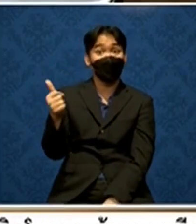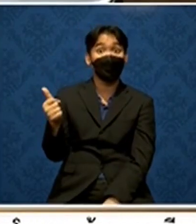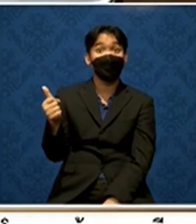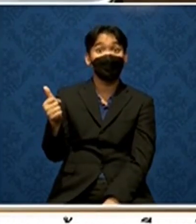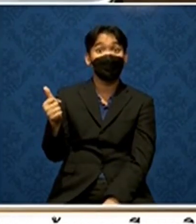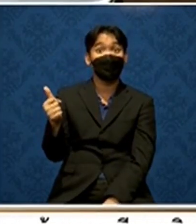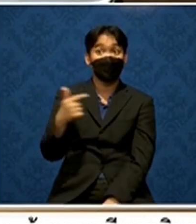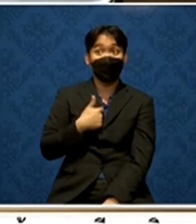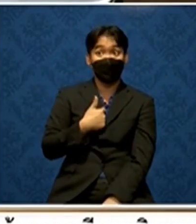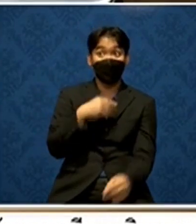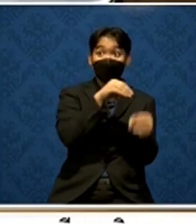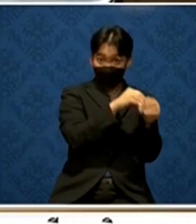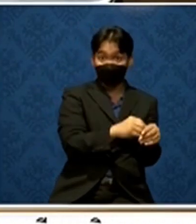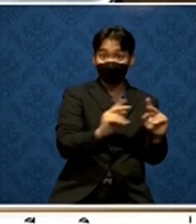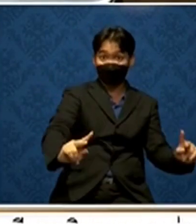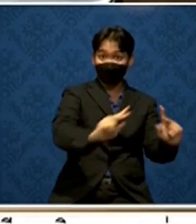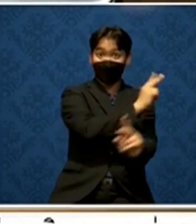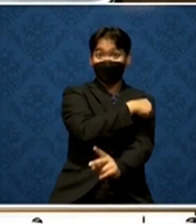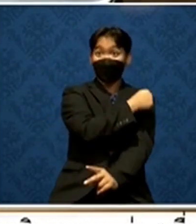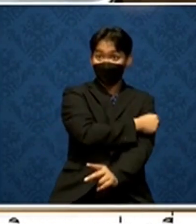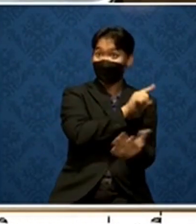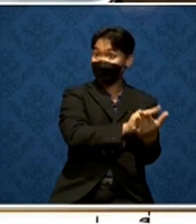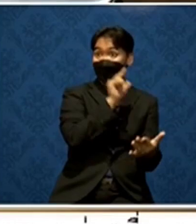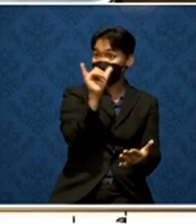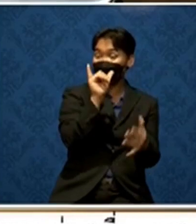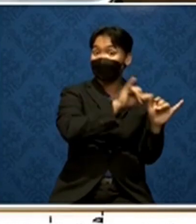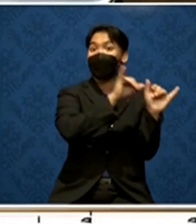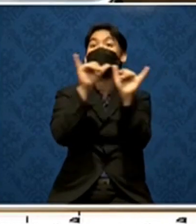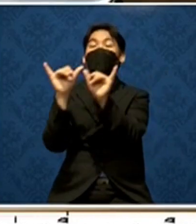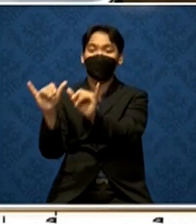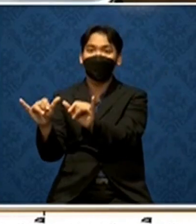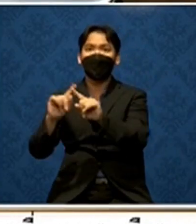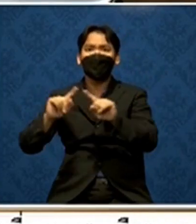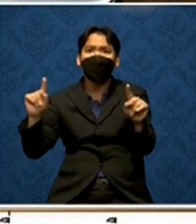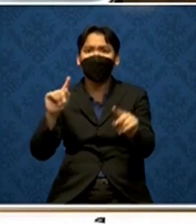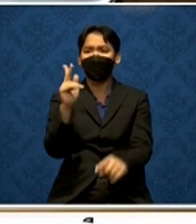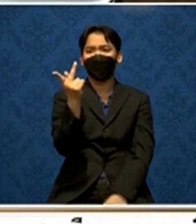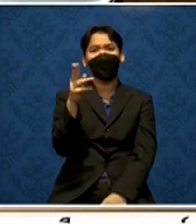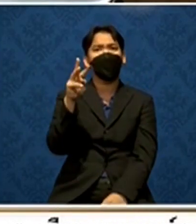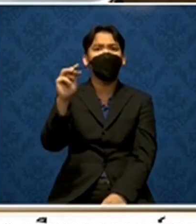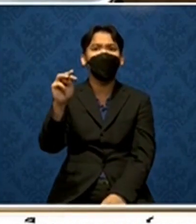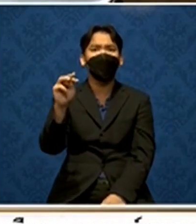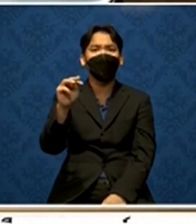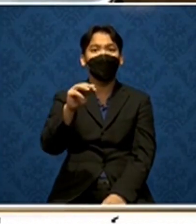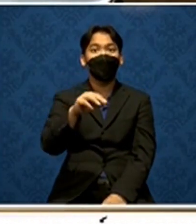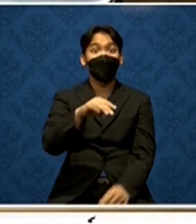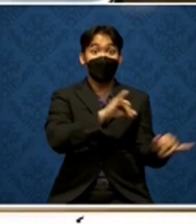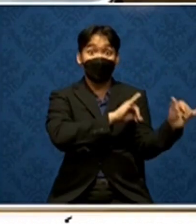ทำไมครม.ไม่อนุมัติทั้งหมดครับมาดูงานวิจัยในต่างประเท